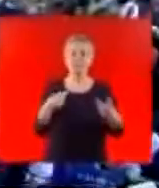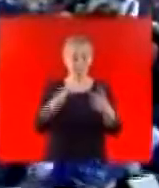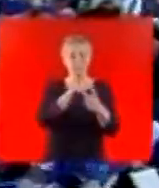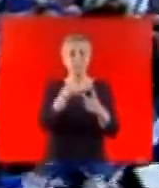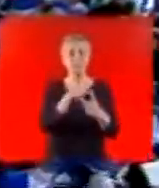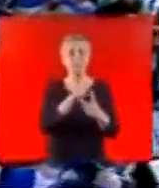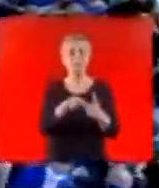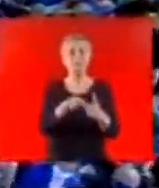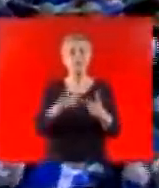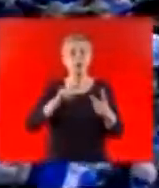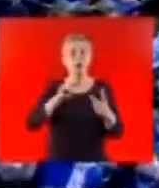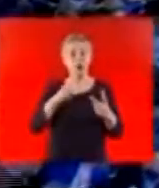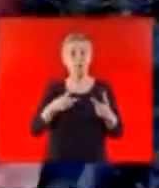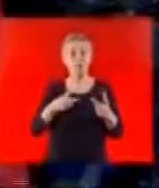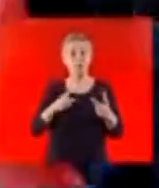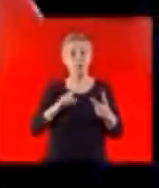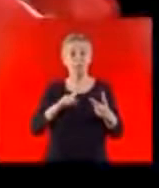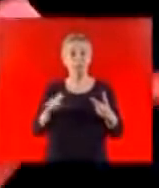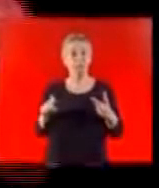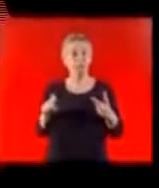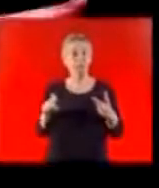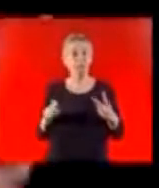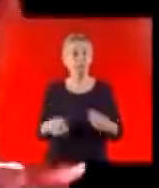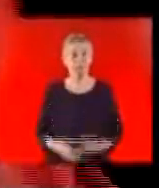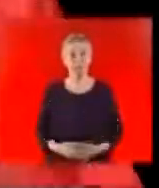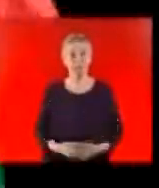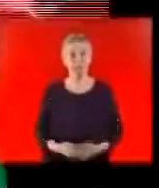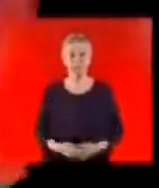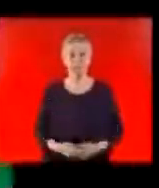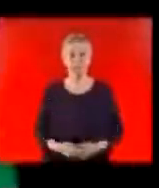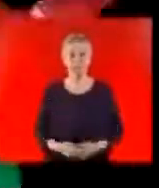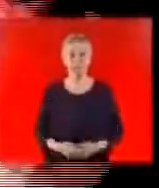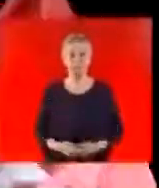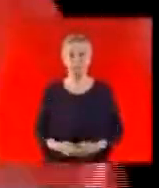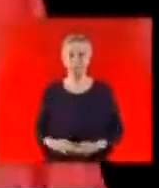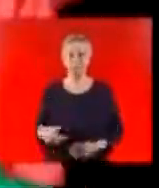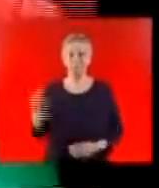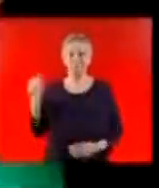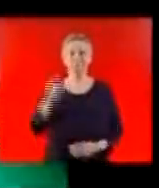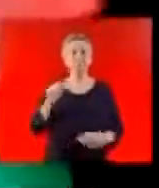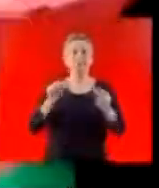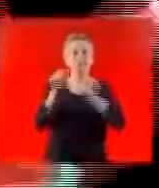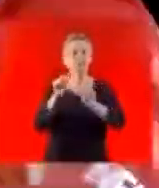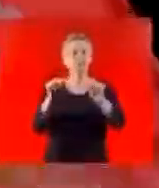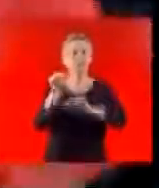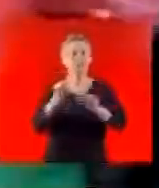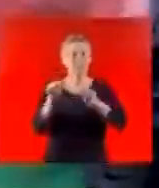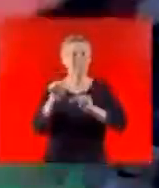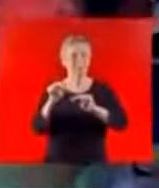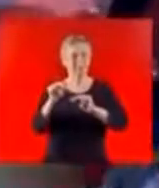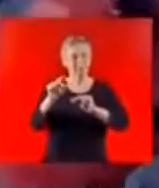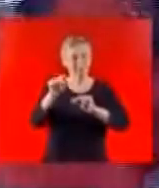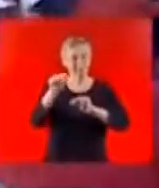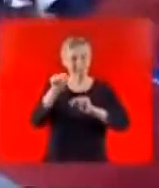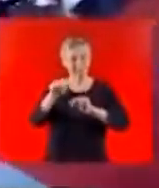που εξαπατήθηκαν. Όπως υπογραμμίζει όμως, σε αυτή την προσπάθεια έχουν θέσει και όλες οι πολιτικές δυνάμεις της δημοκρατικής πλειοψηφίας,